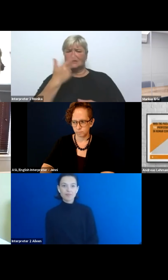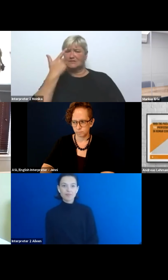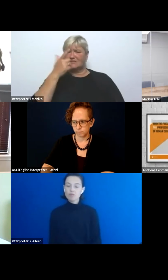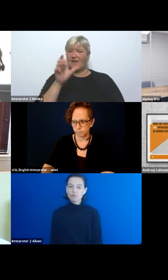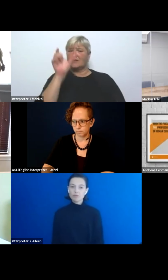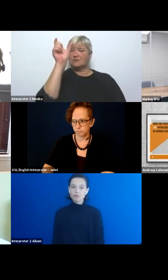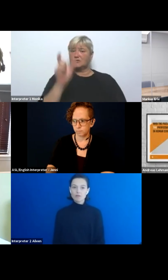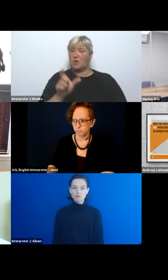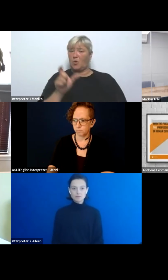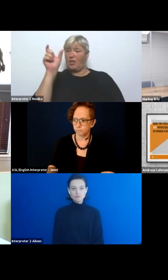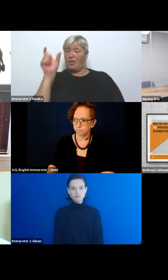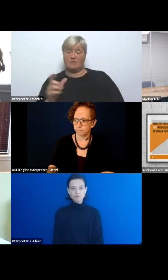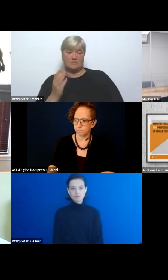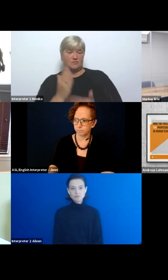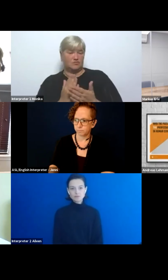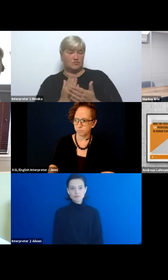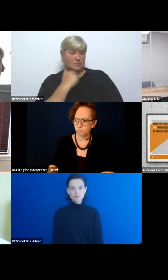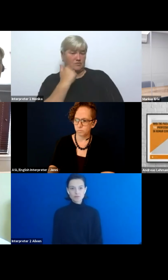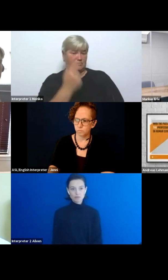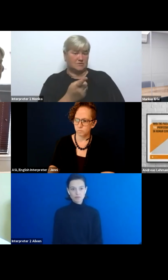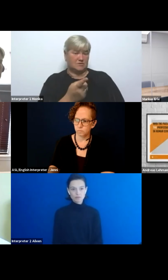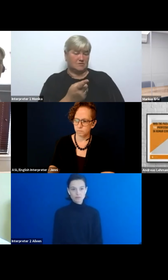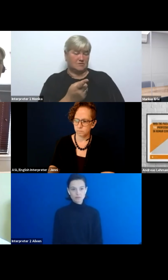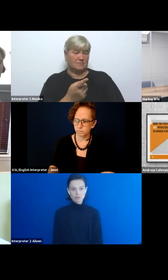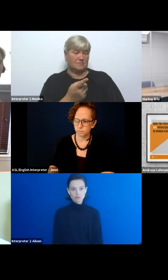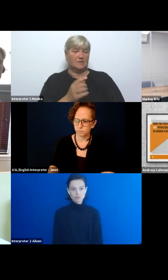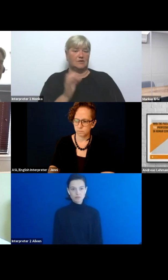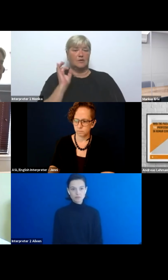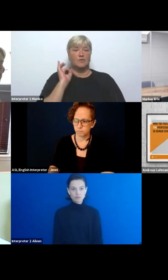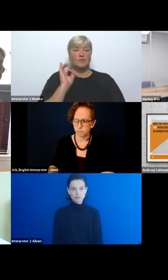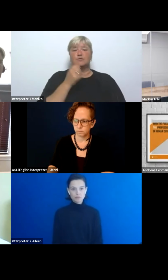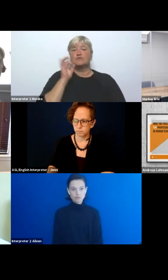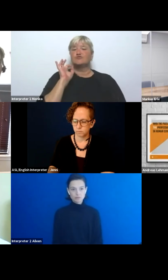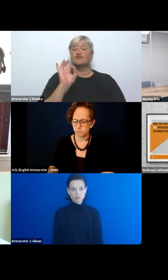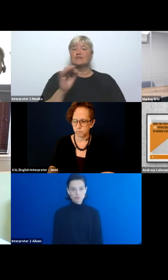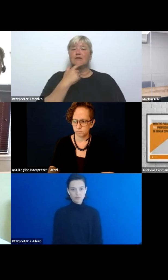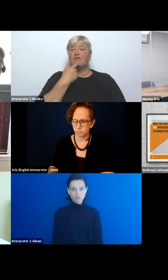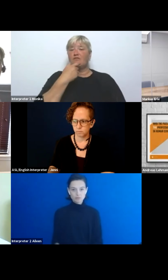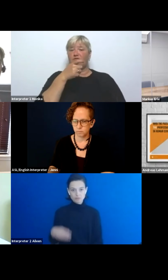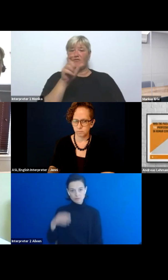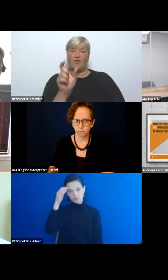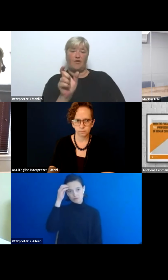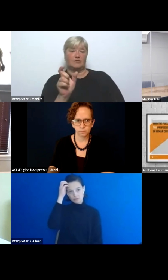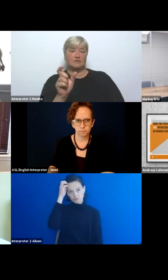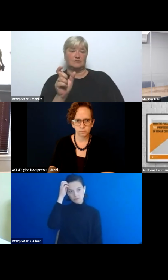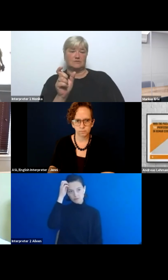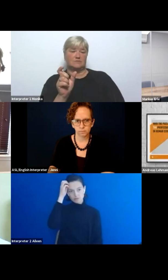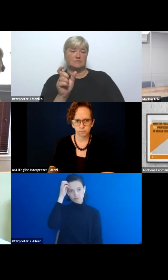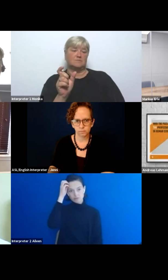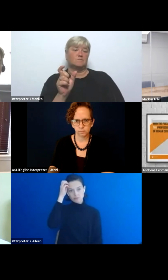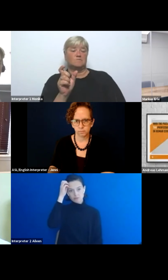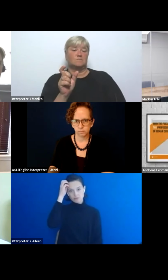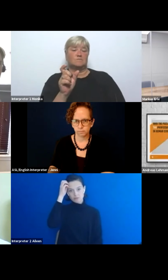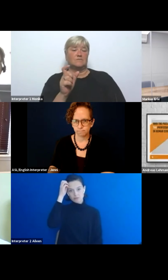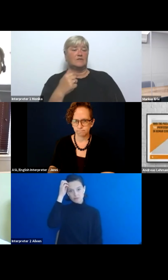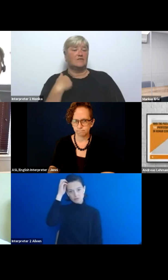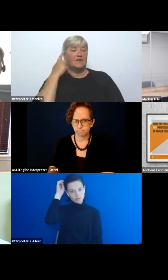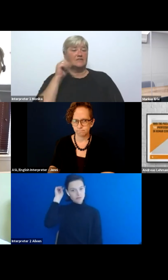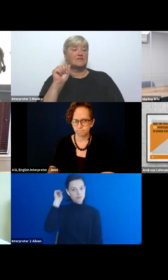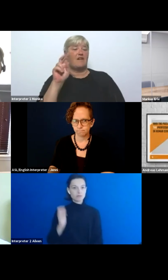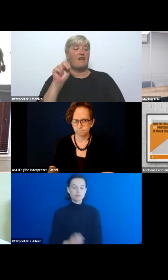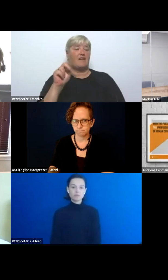jetzt schon benannt. Und ein gutes Stichwort, Andreas, hier in das Spiel zu bringen, weil ich weiß, Andreas, du